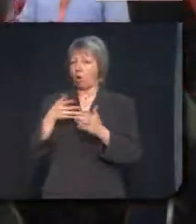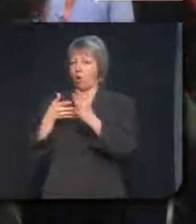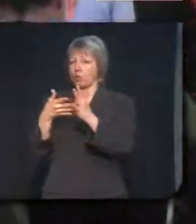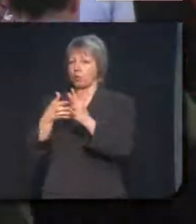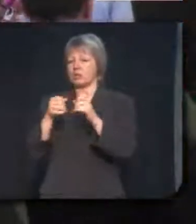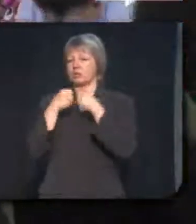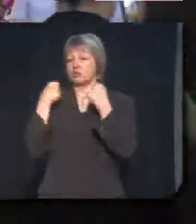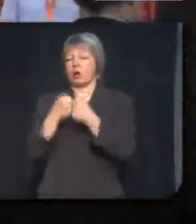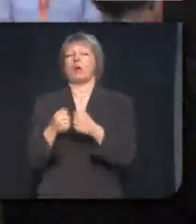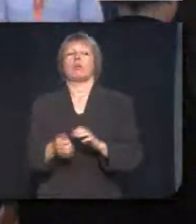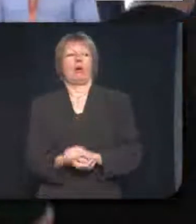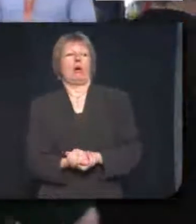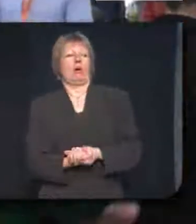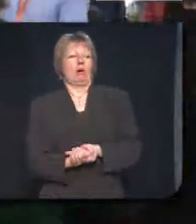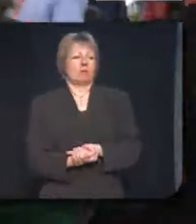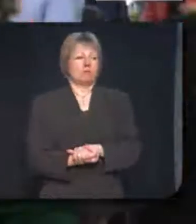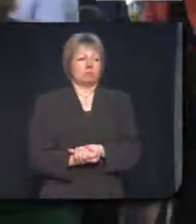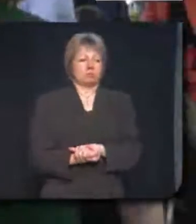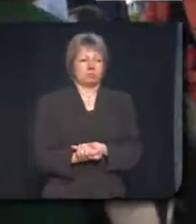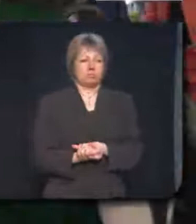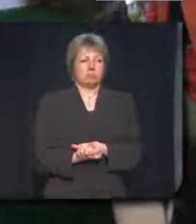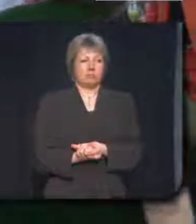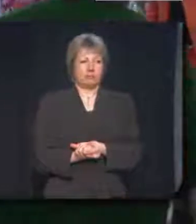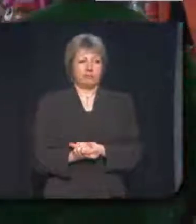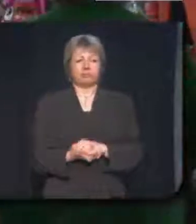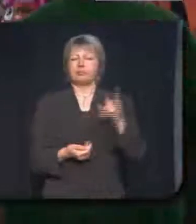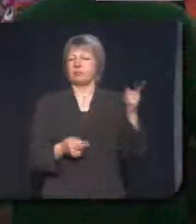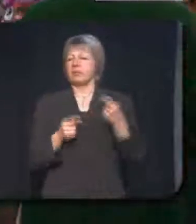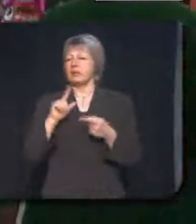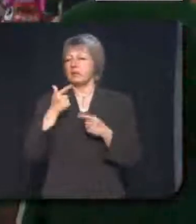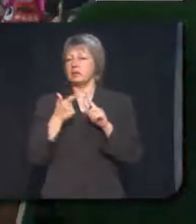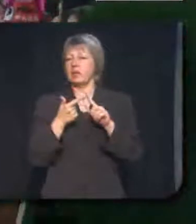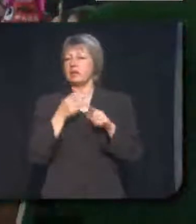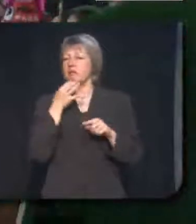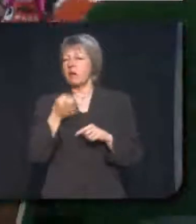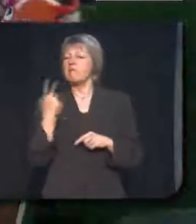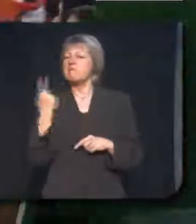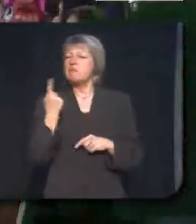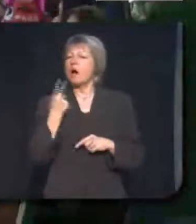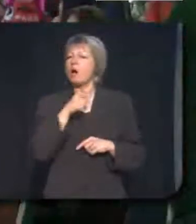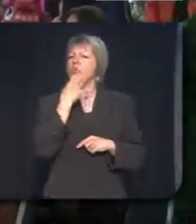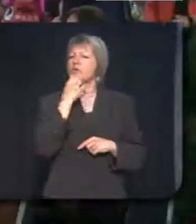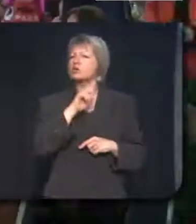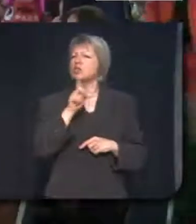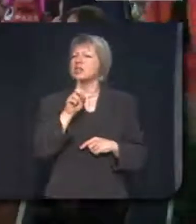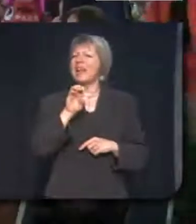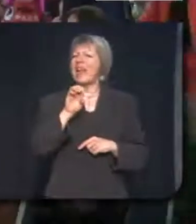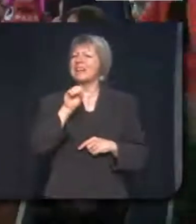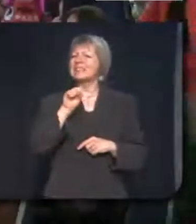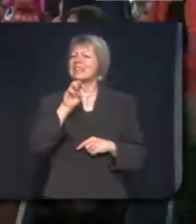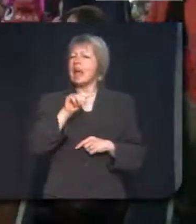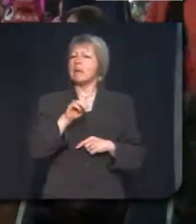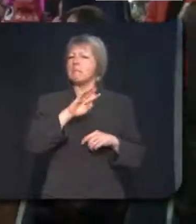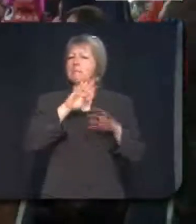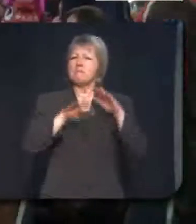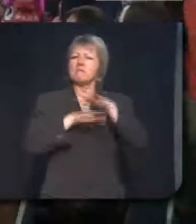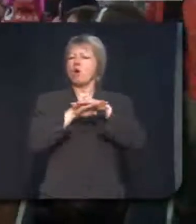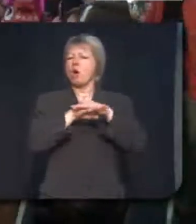vielen Dank nächster Verständnisfrage warum bist du nicht dafür den ESM ganz abzuschaffen